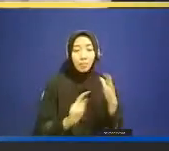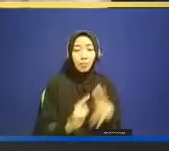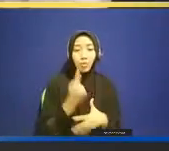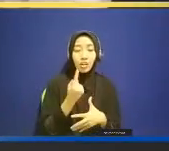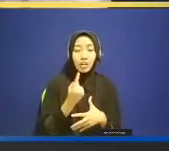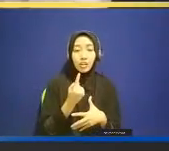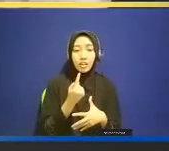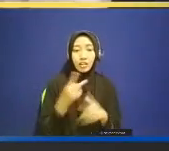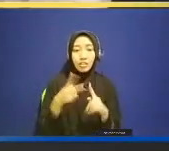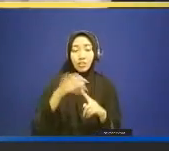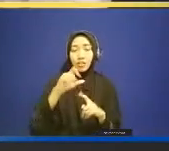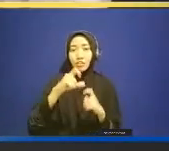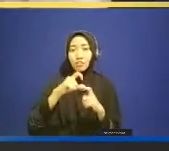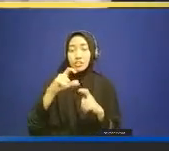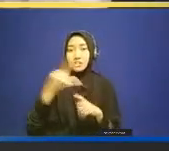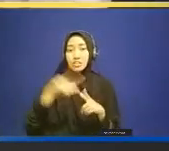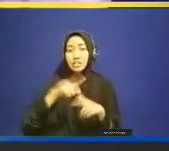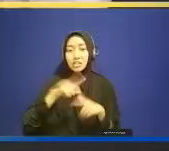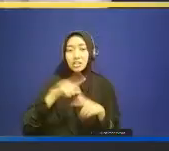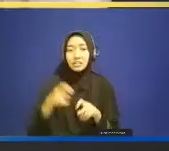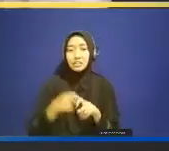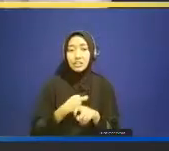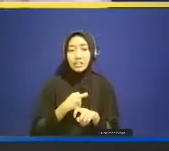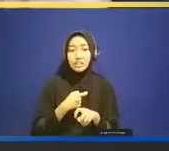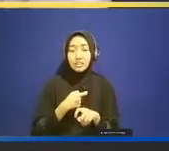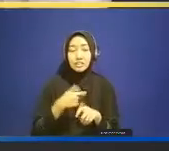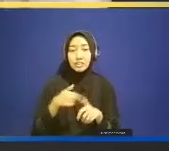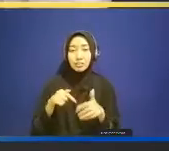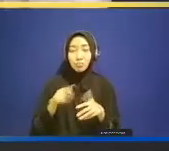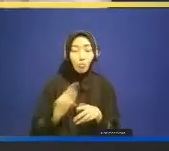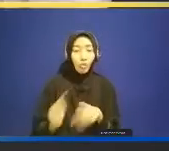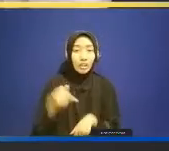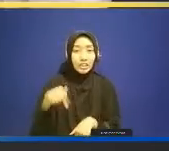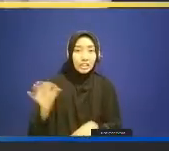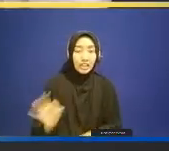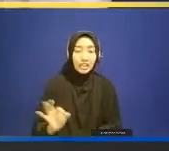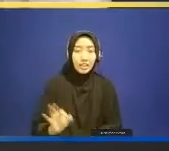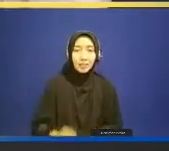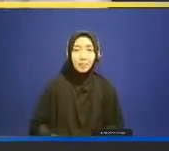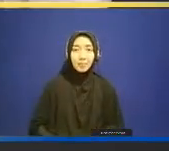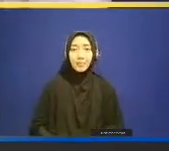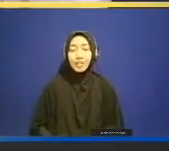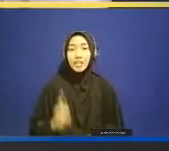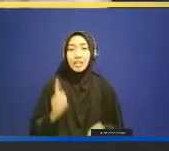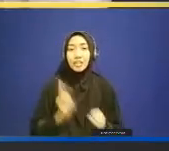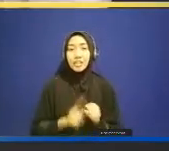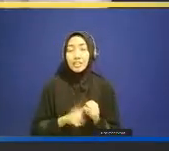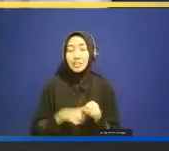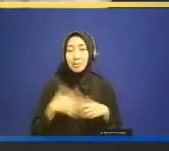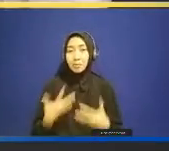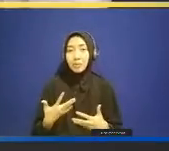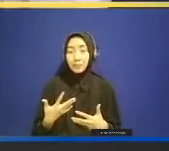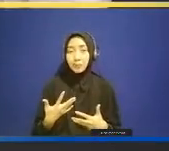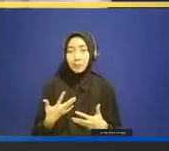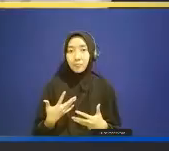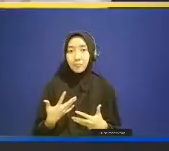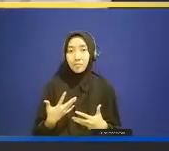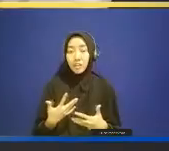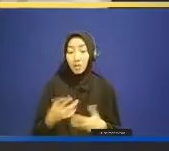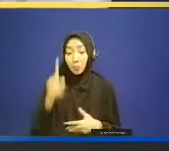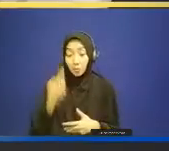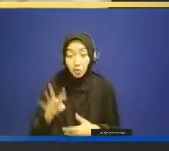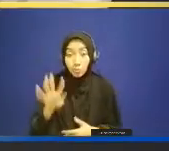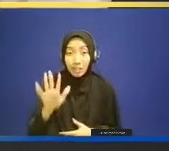melakukan facial withdraw dari fisco stimulus saat ini jadi isi intinya adalah kalau memang itu masih bisa